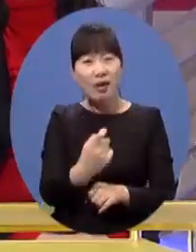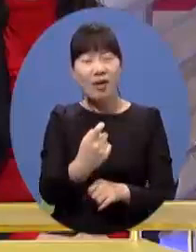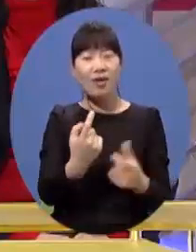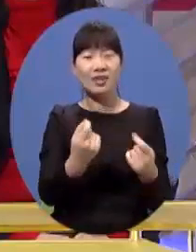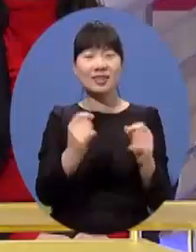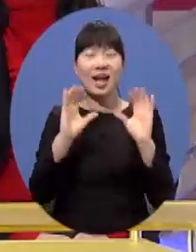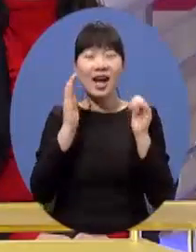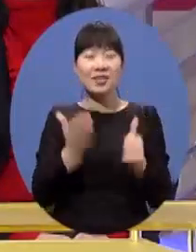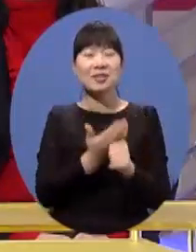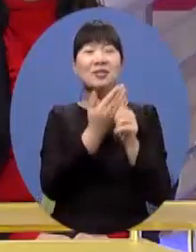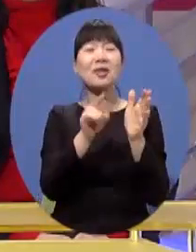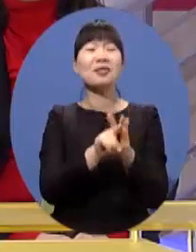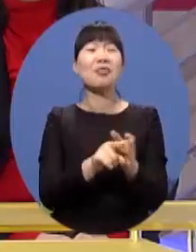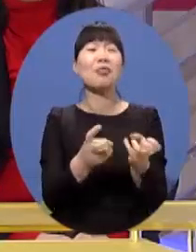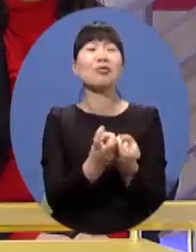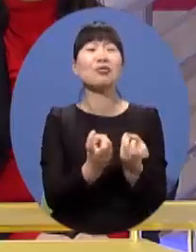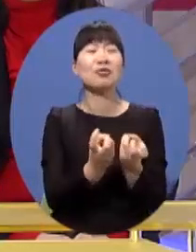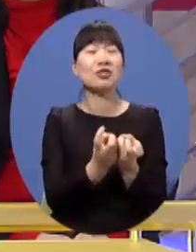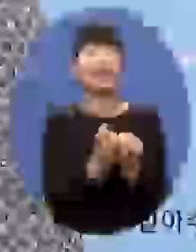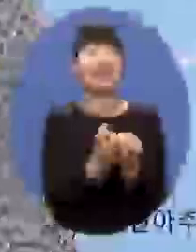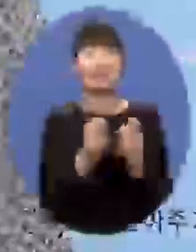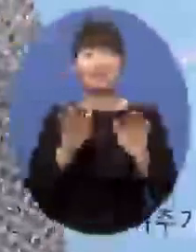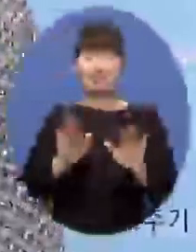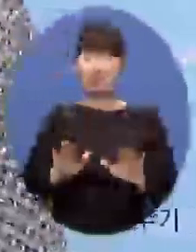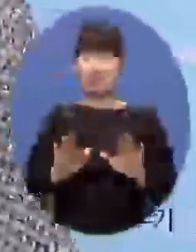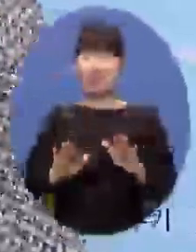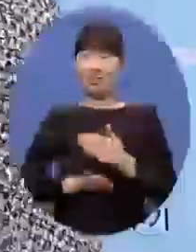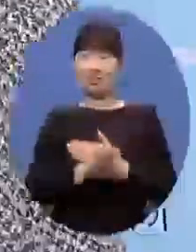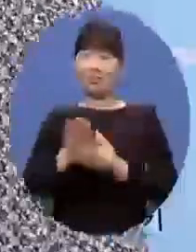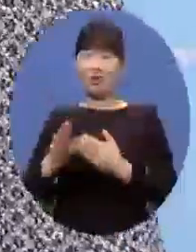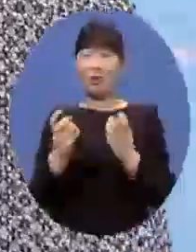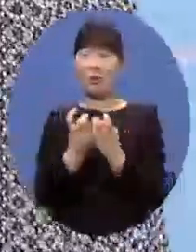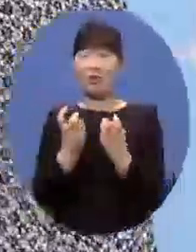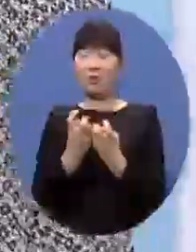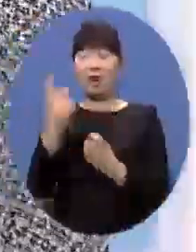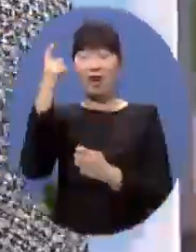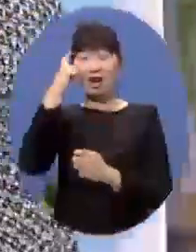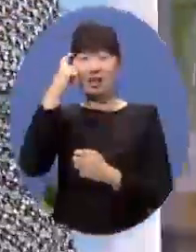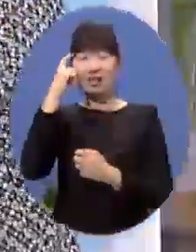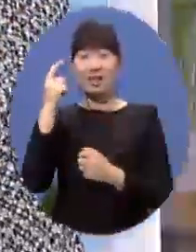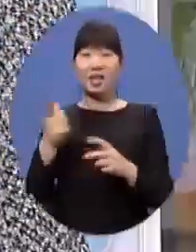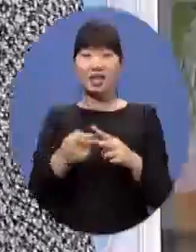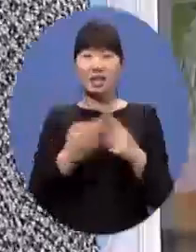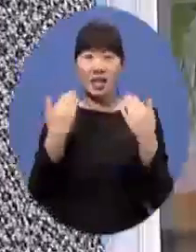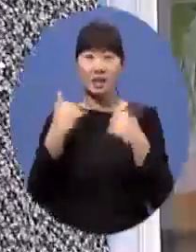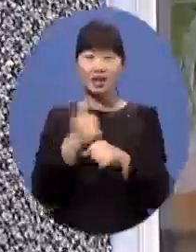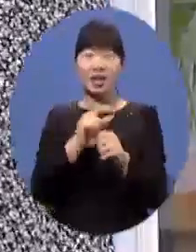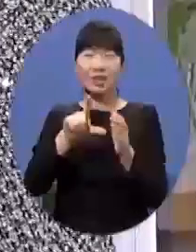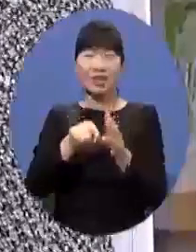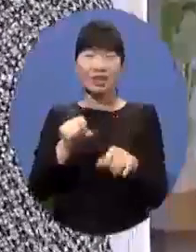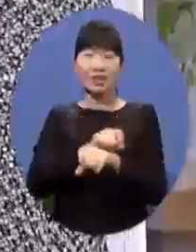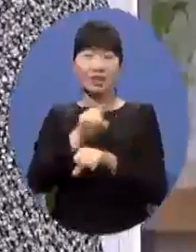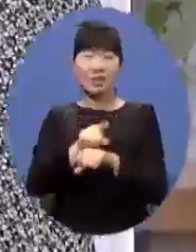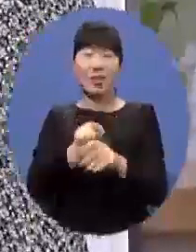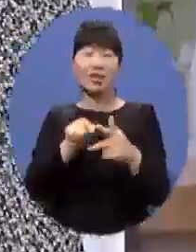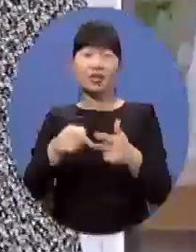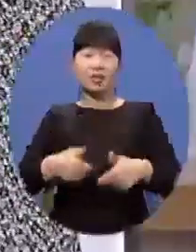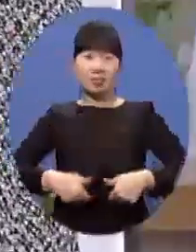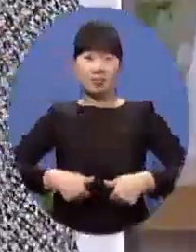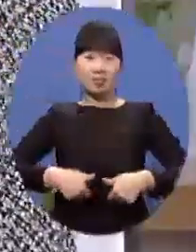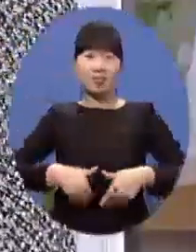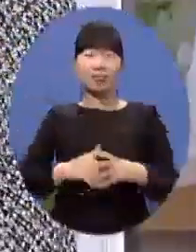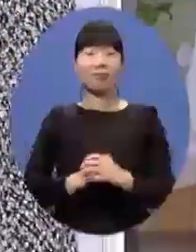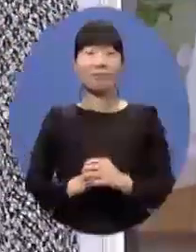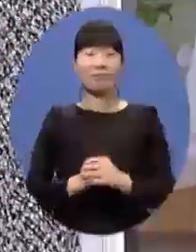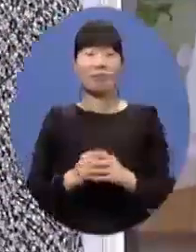아이를 키우면 어떻게 해야 될까요, 선생님? 자, 우리가 이제 어떻게 해야 되느냐. 네. 학령기 때 그러면 우리가 이제 특성을 좀 이해를 해야 되는